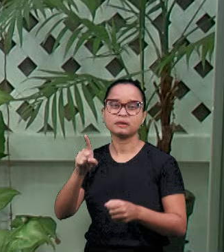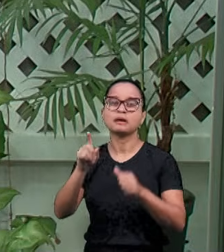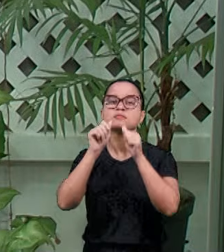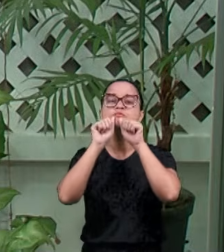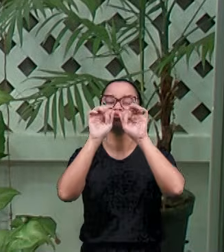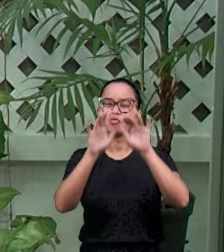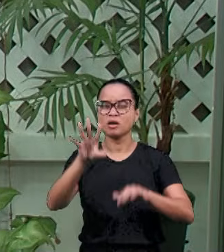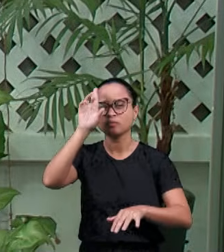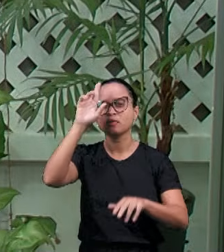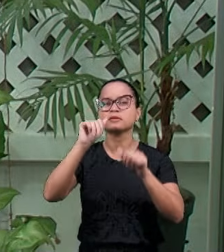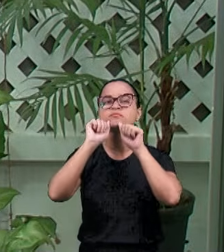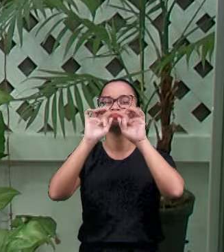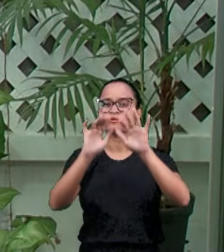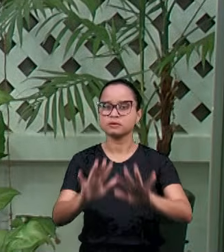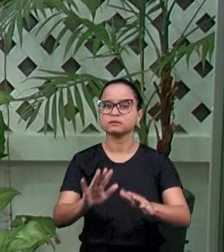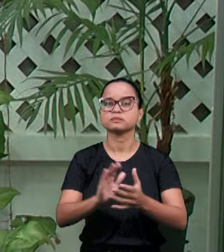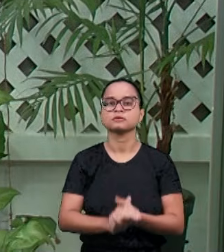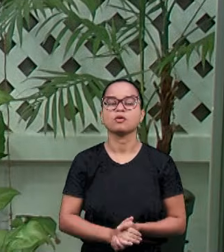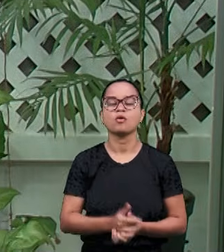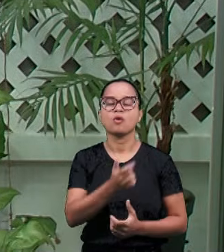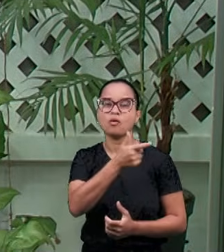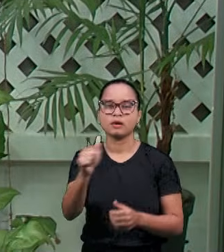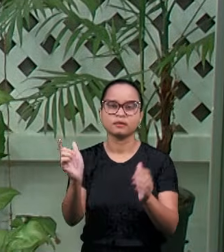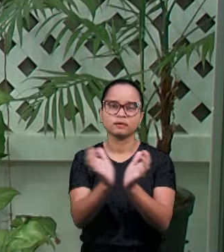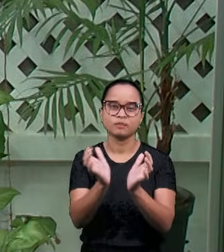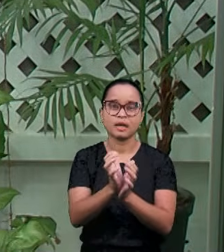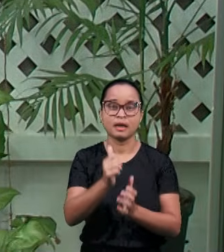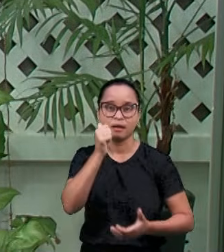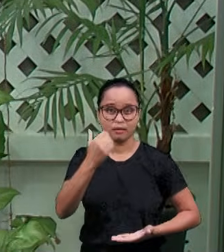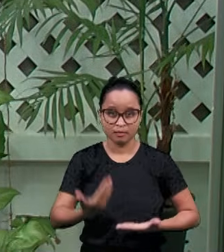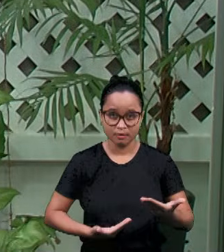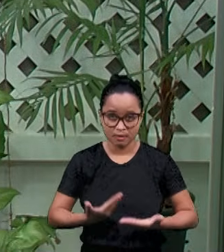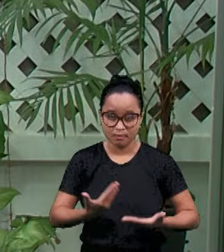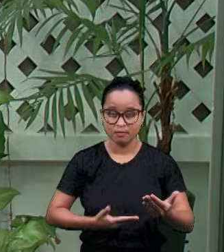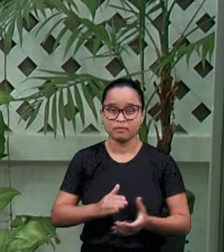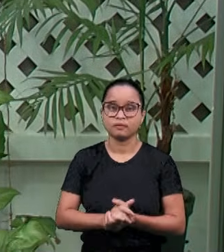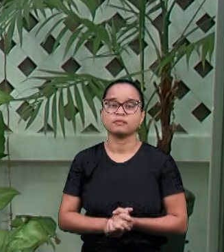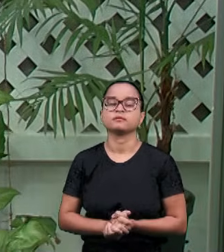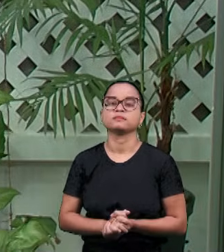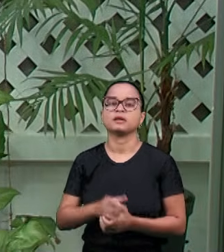Nous voyons d'autres sœurs ici, Maria Celia,